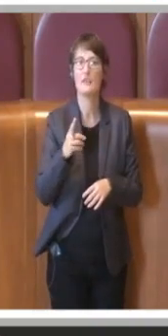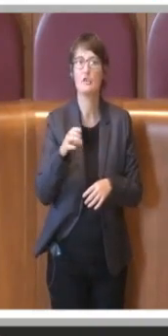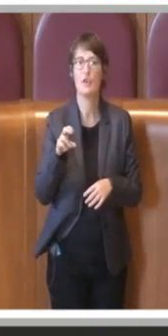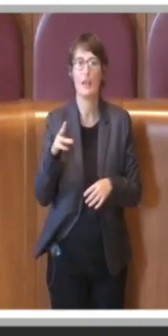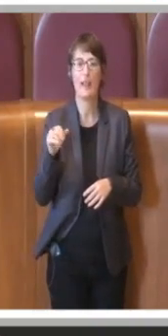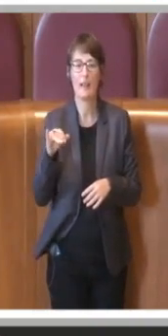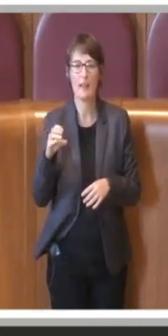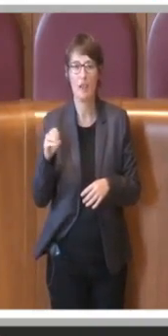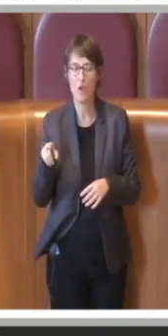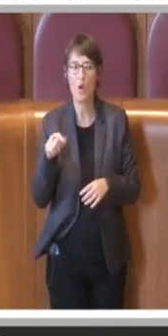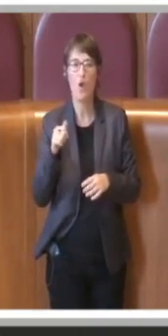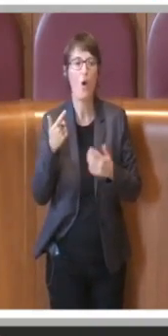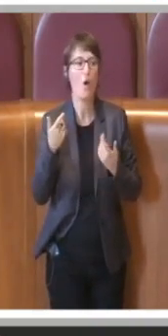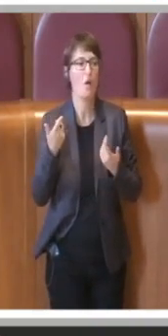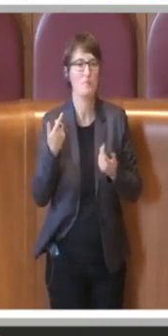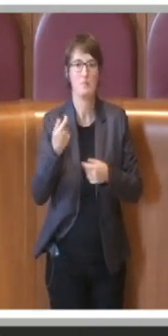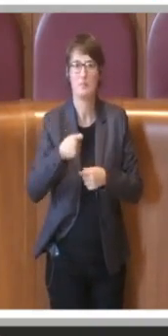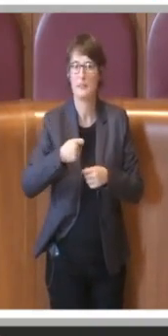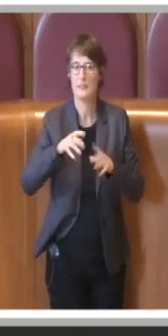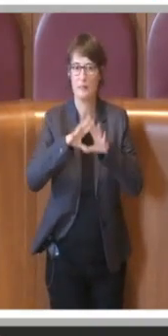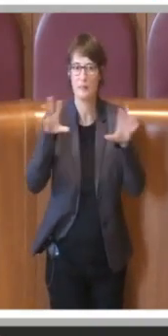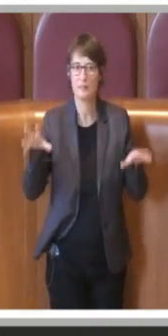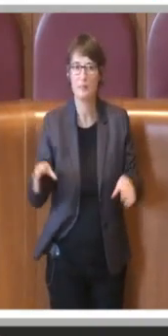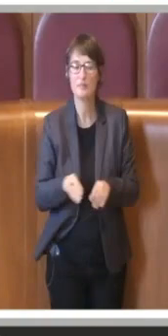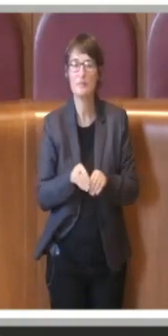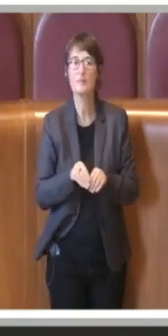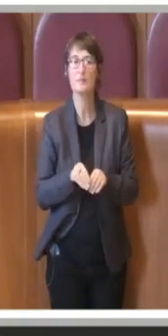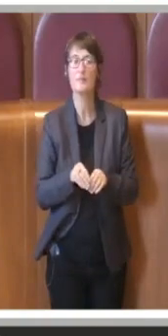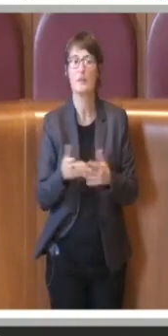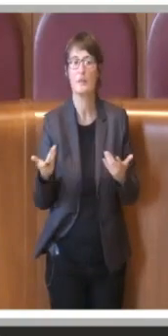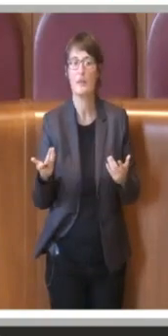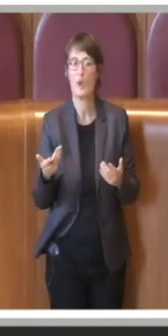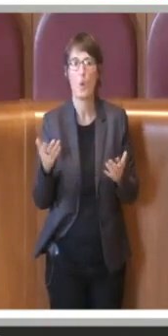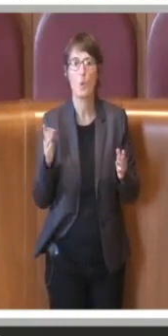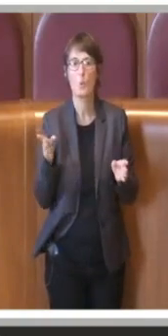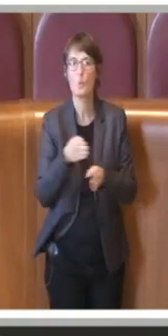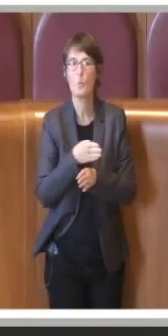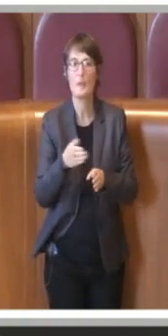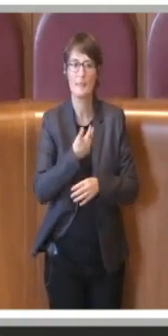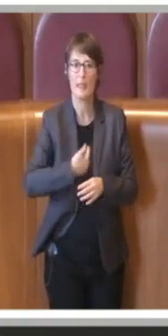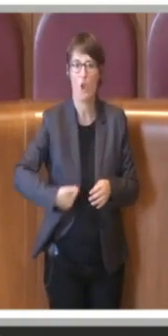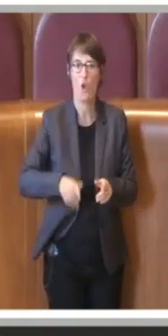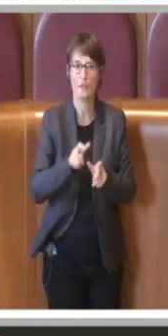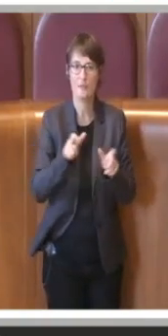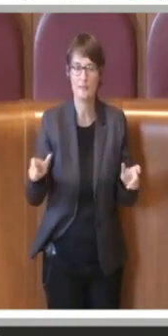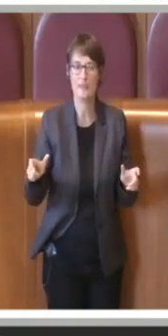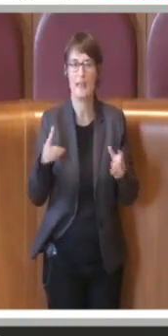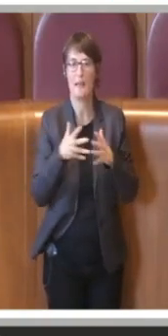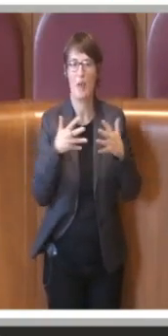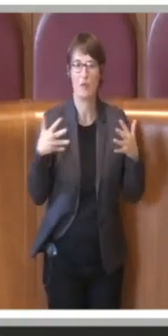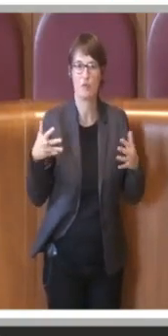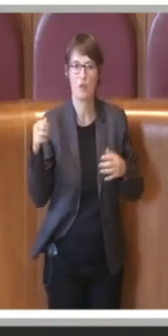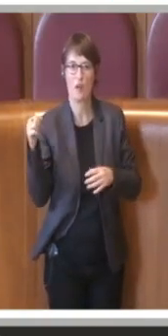Commissione Commercio Davide Lanza e tutti i consiglieri di maggioranza o di opposizione che hanno voluto approvare